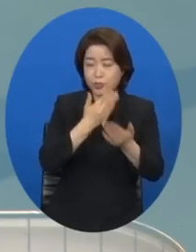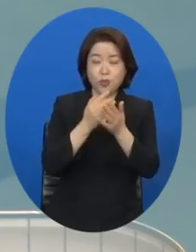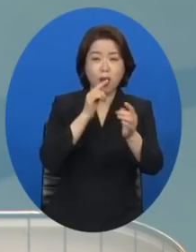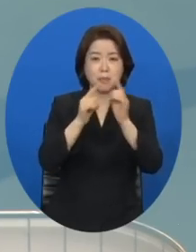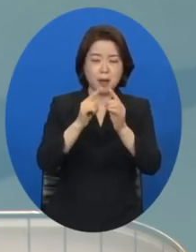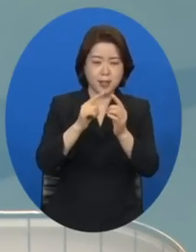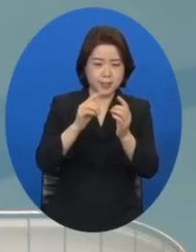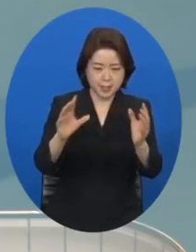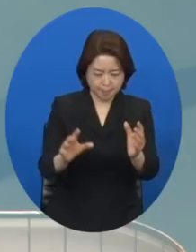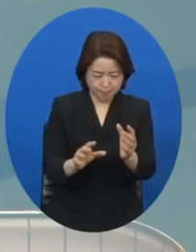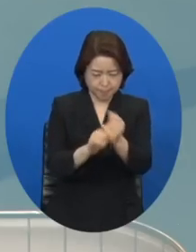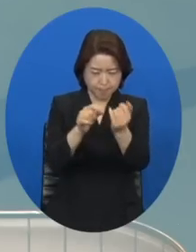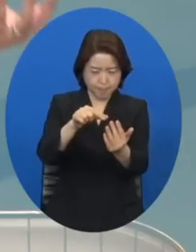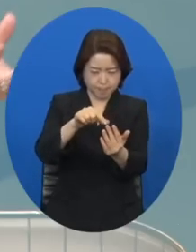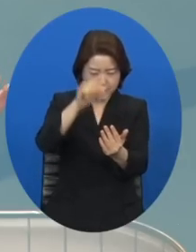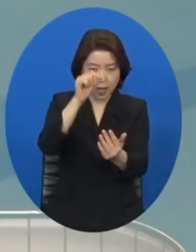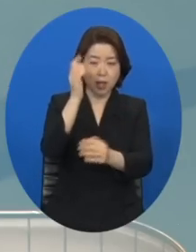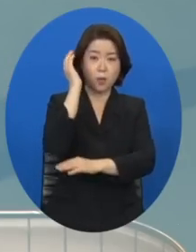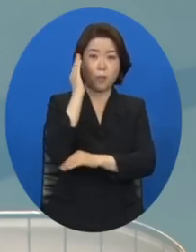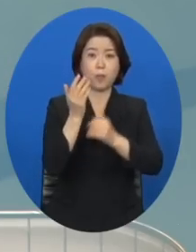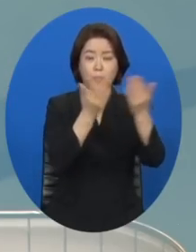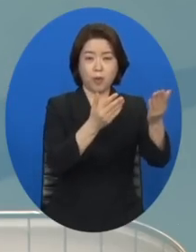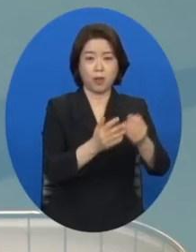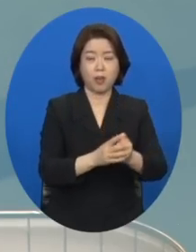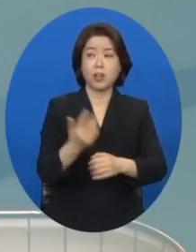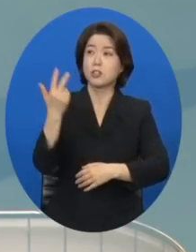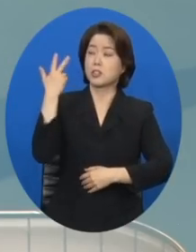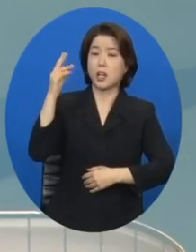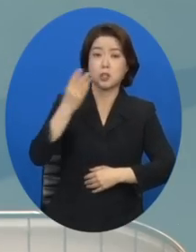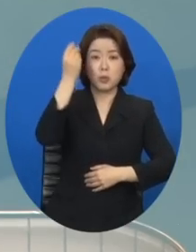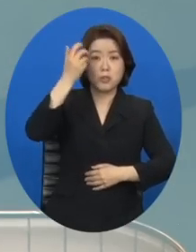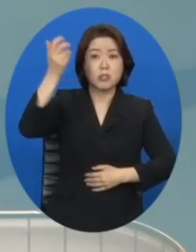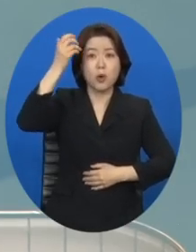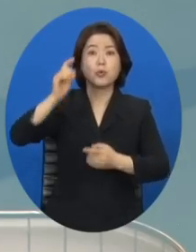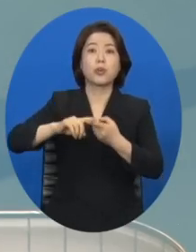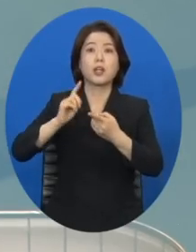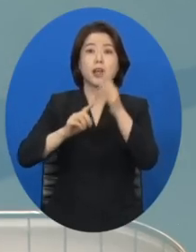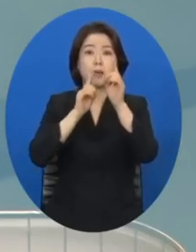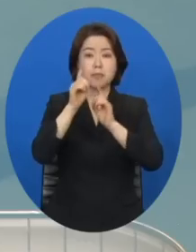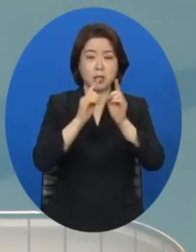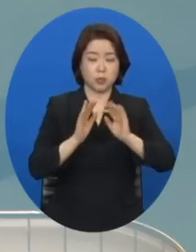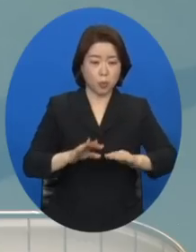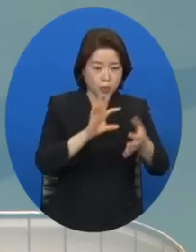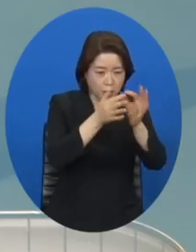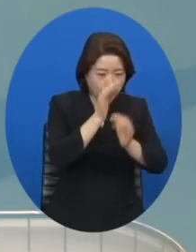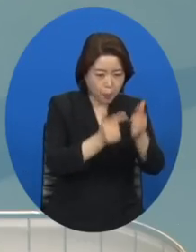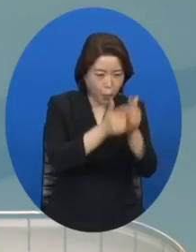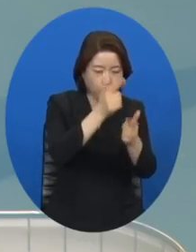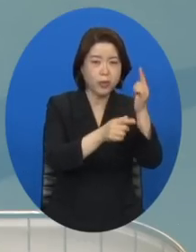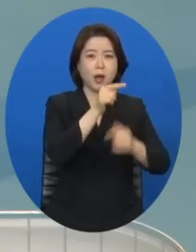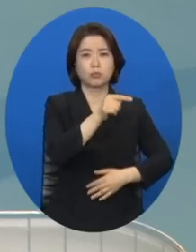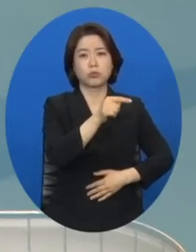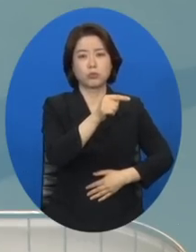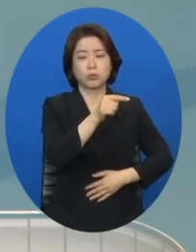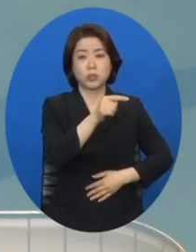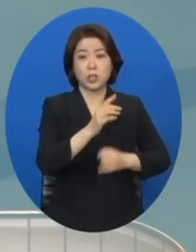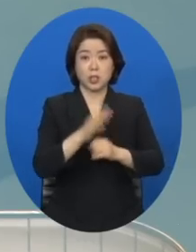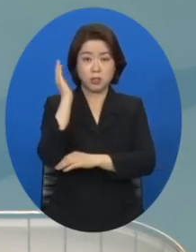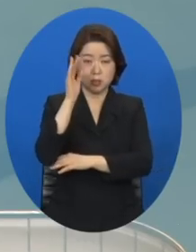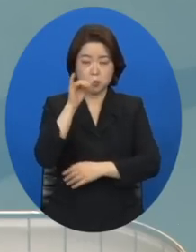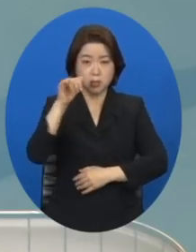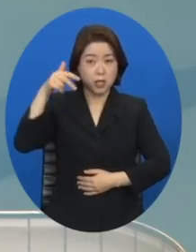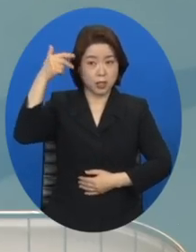골라서 지금 결론적으로 하시는 거예요 지난주에 성령에 대한 말씀하시죠 오늘 포도나무의 비유를 통해서 말씀하시죠 다음 차 한 번 더 성령에 대한 말씀이